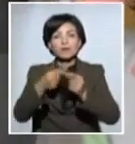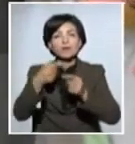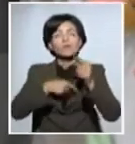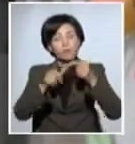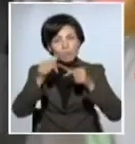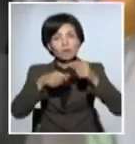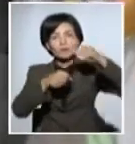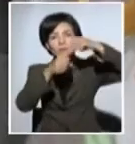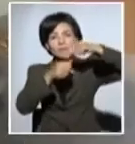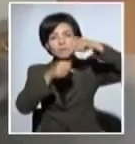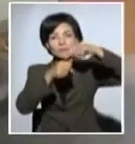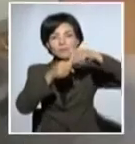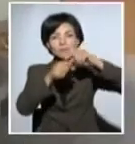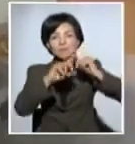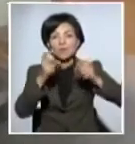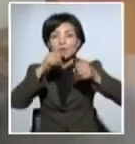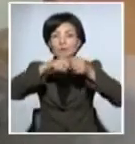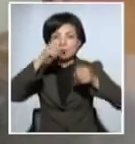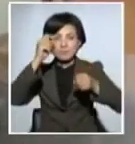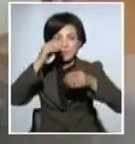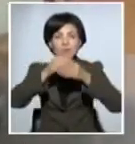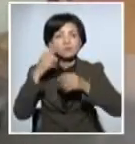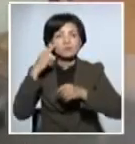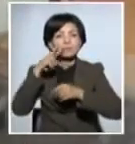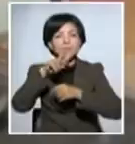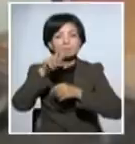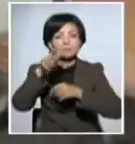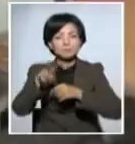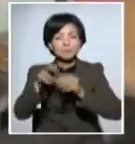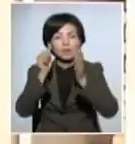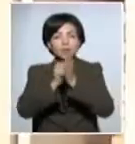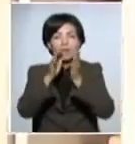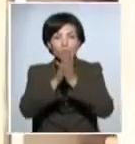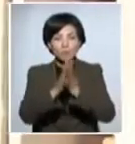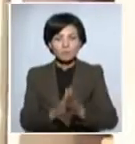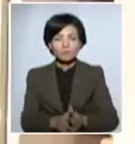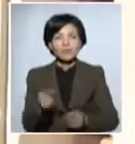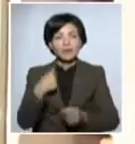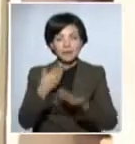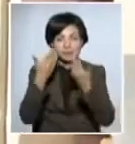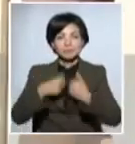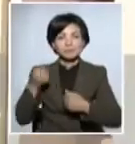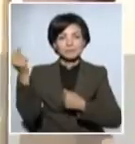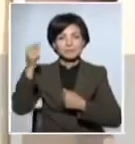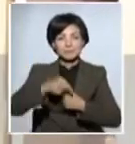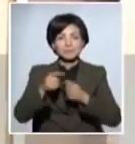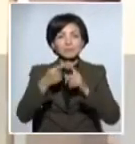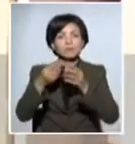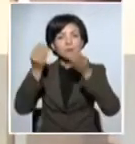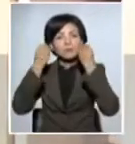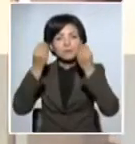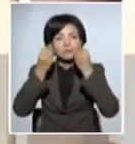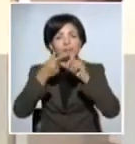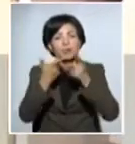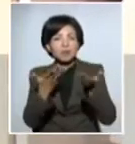الانتخابي، فهم لم يأتوا للتصويت بل للمشاركة رمزيا. أنا جيت اليوم لهنايا باش نتعلم